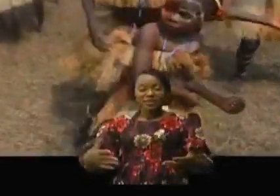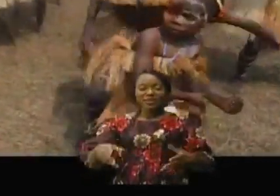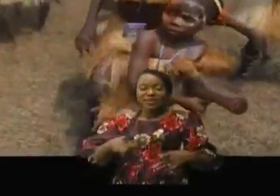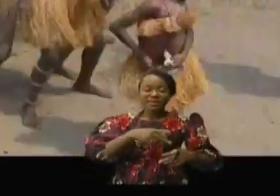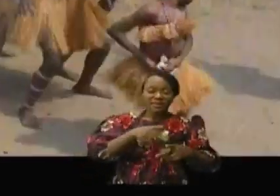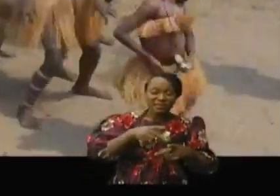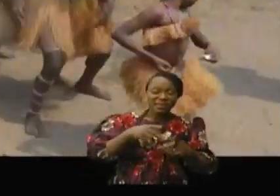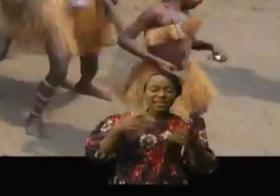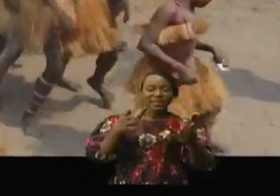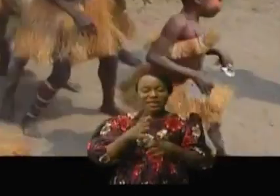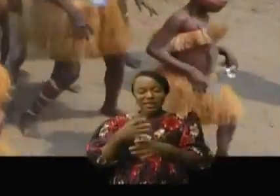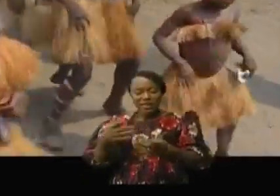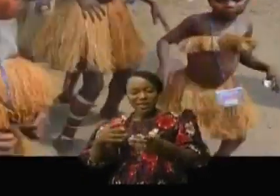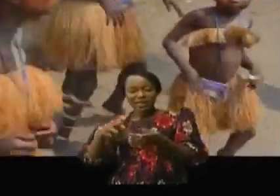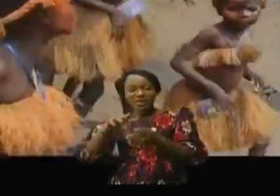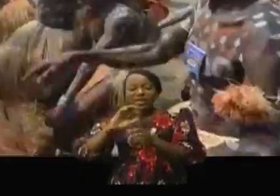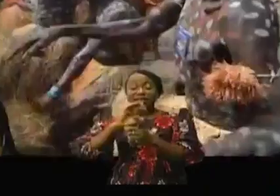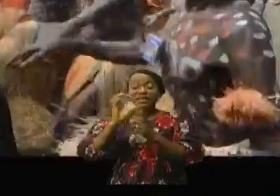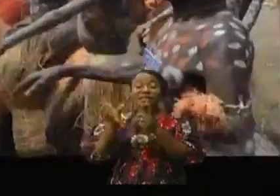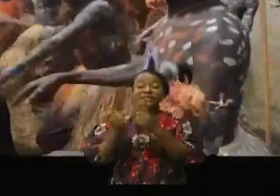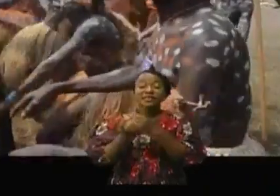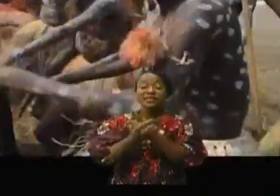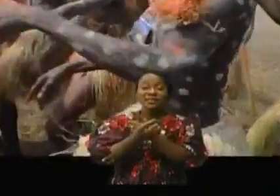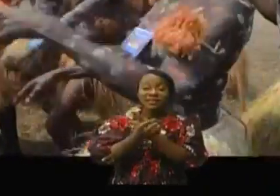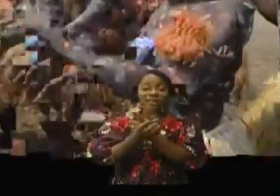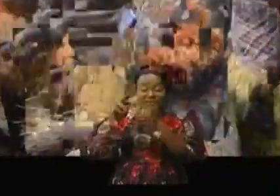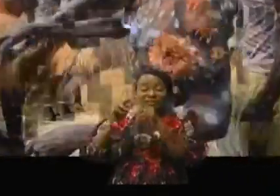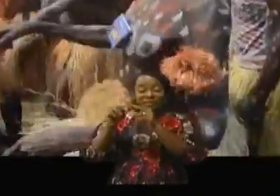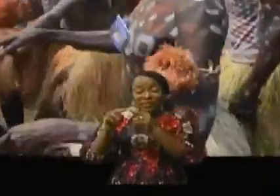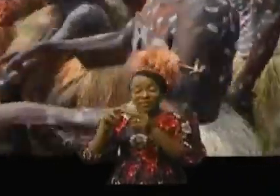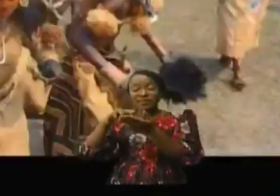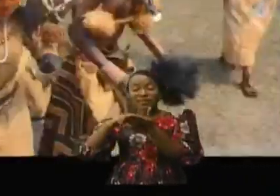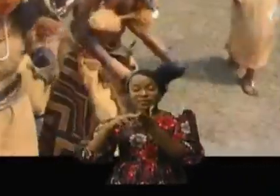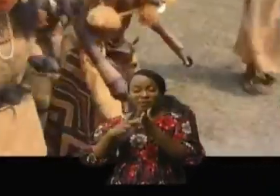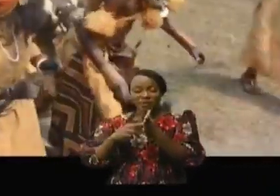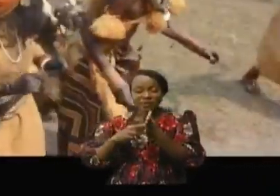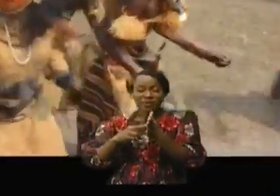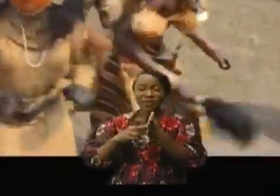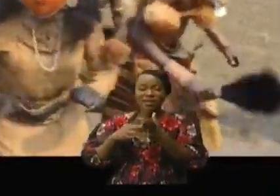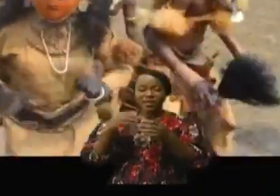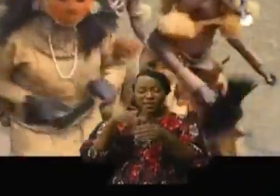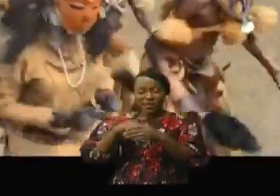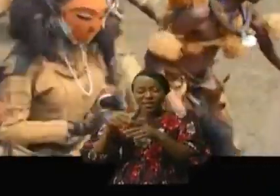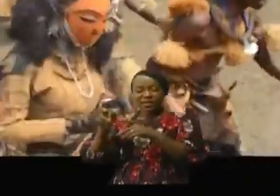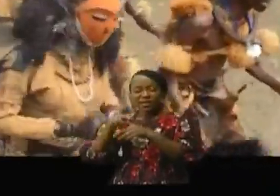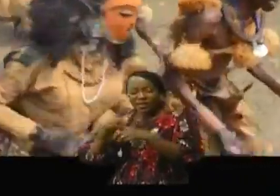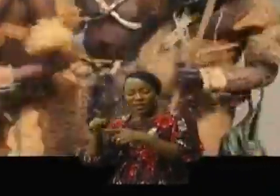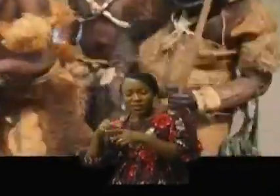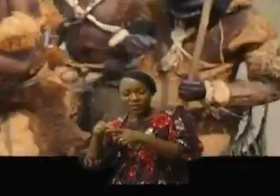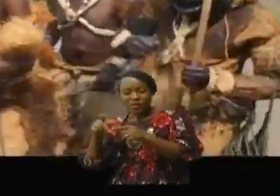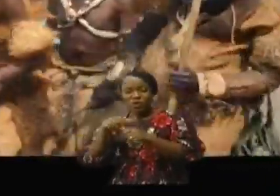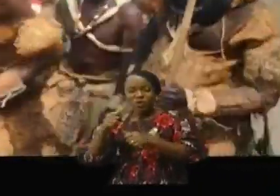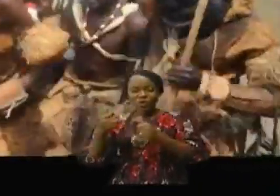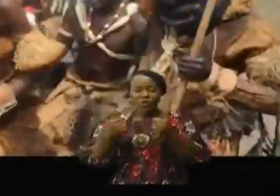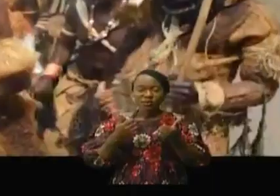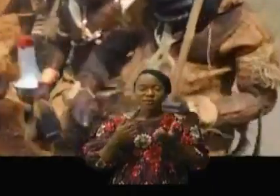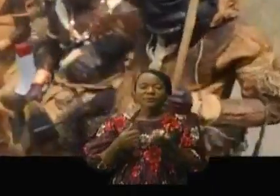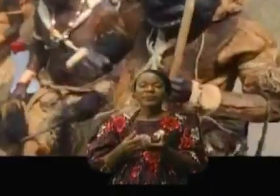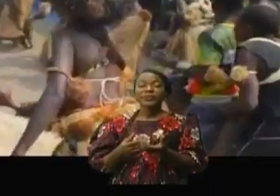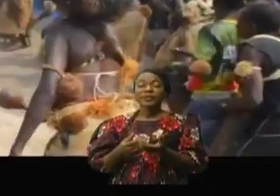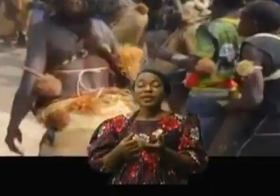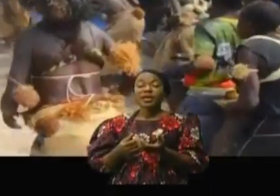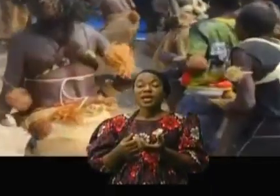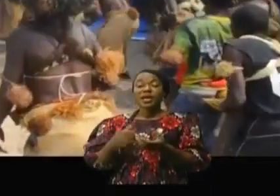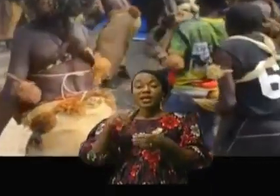danses de la culture traditionnelle sont la seule expression qui jaillit la flamme de l'ambiance musicale et autres spectacles qui ont